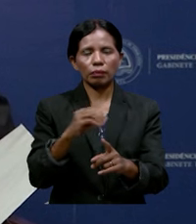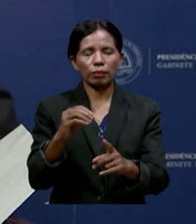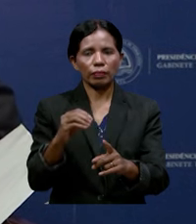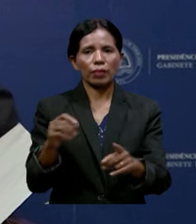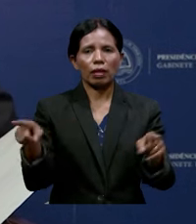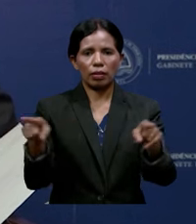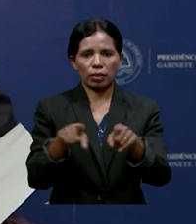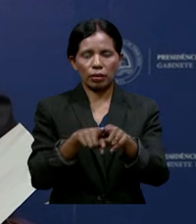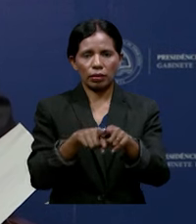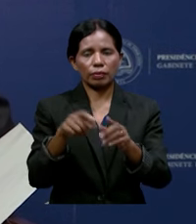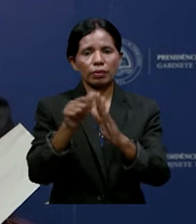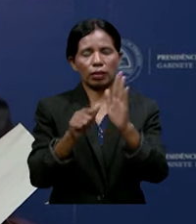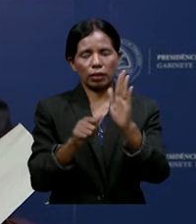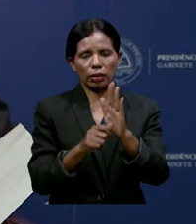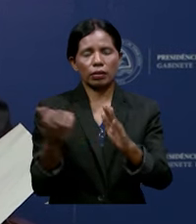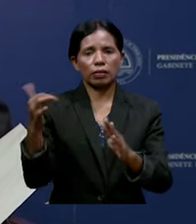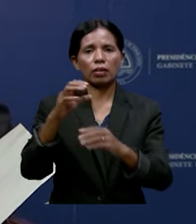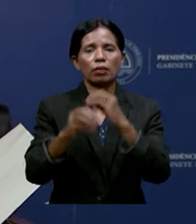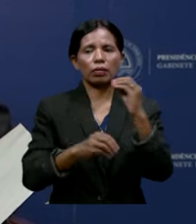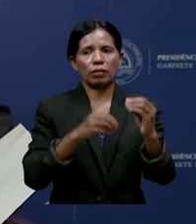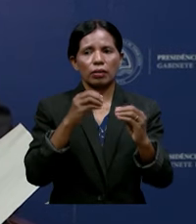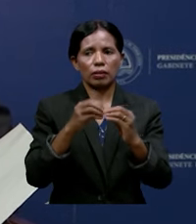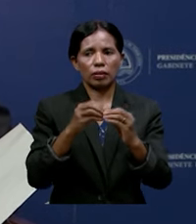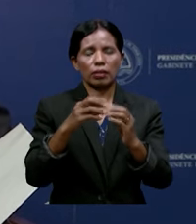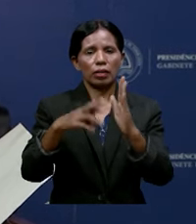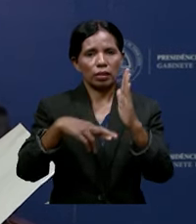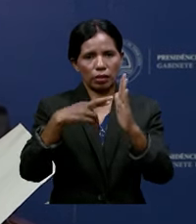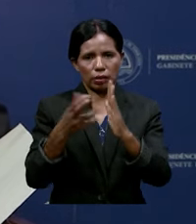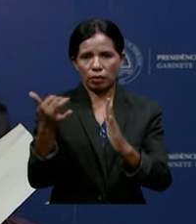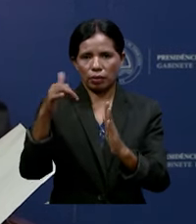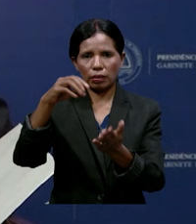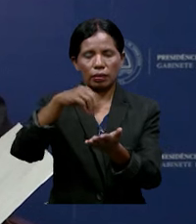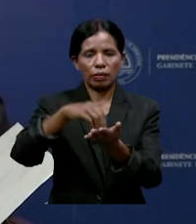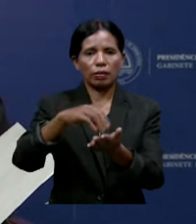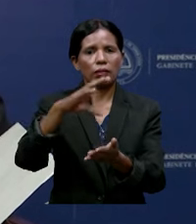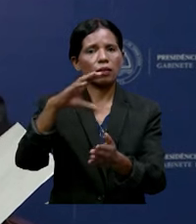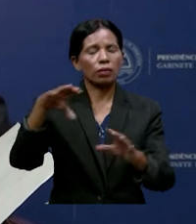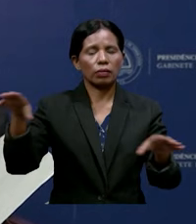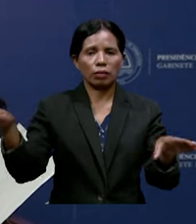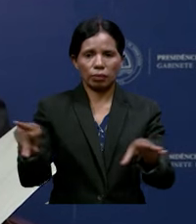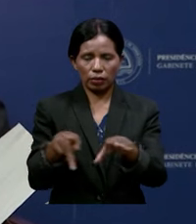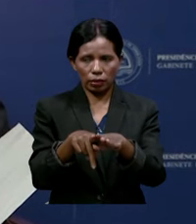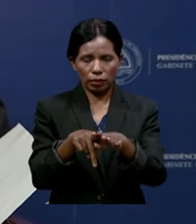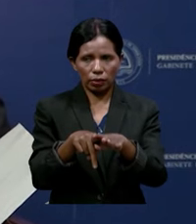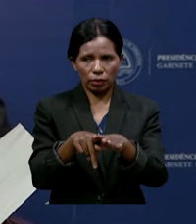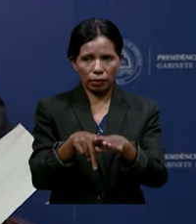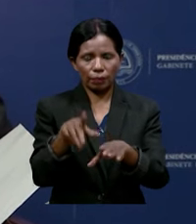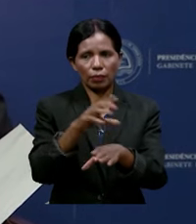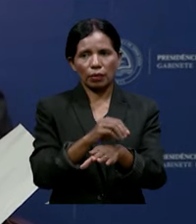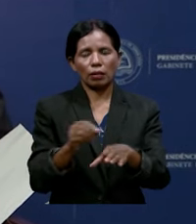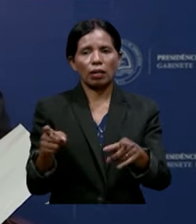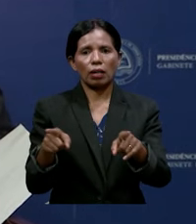maka arti gu sira kona ba requisitus ba prensa korumnia i moza sesa sang de